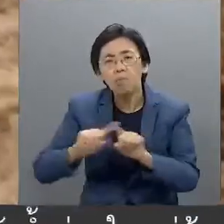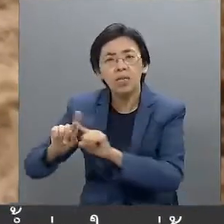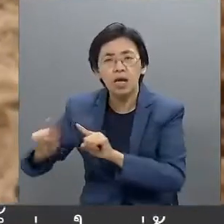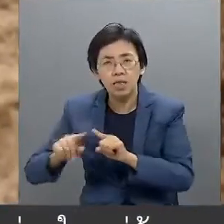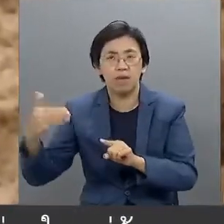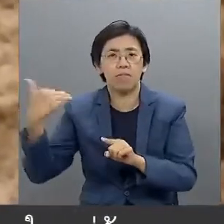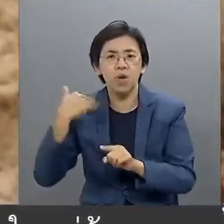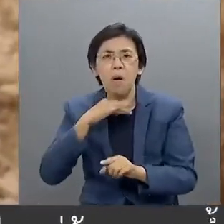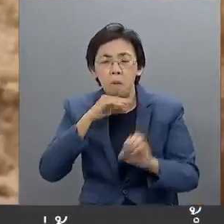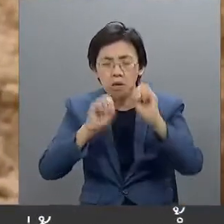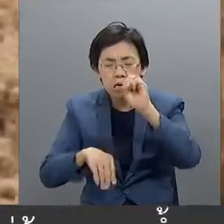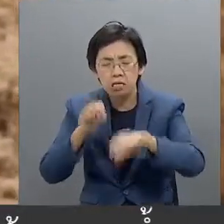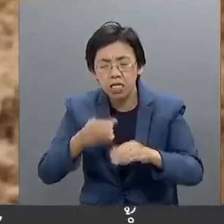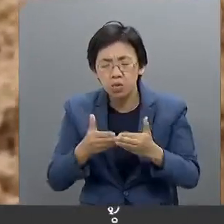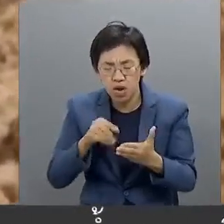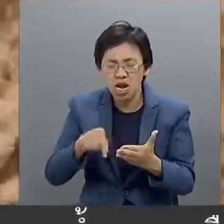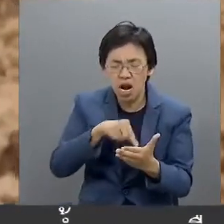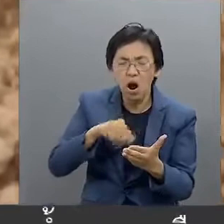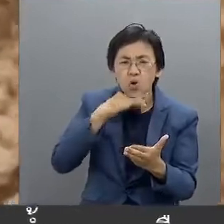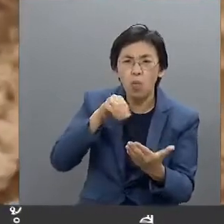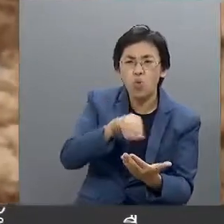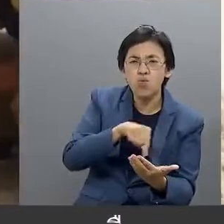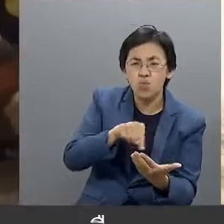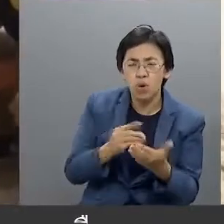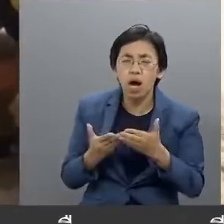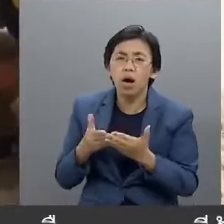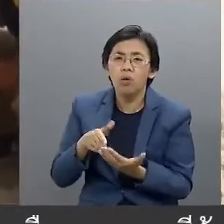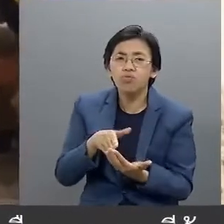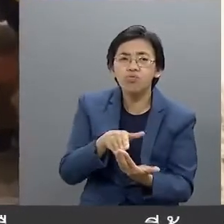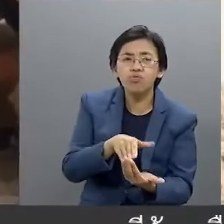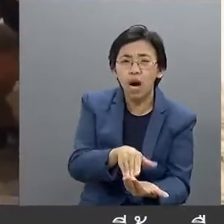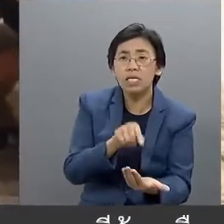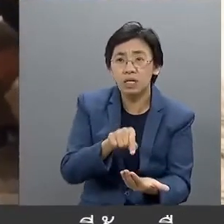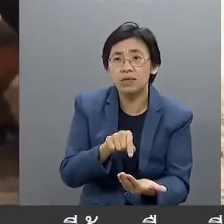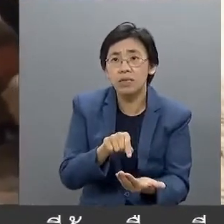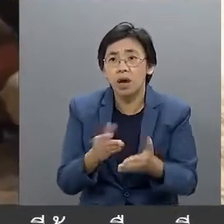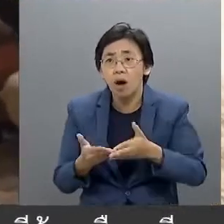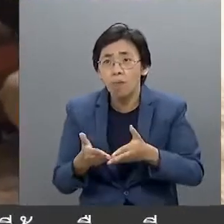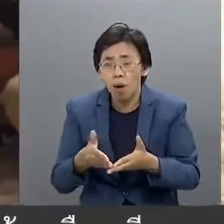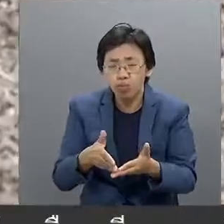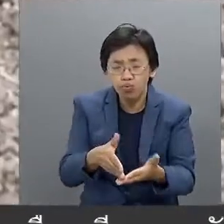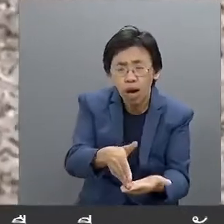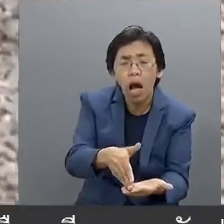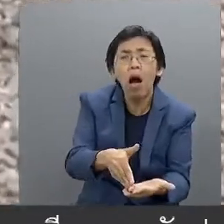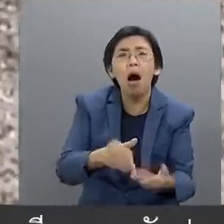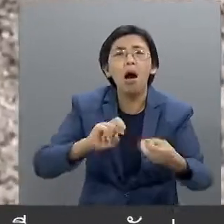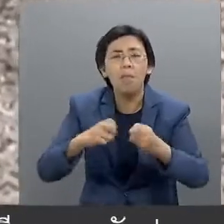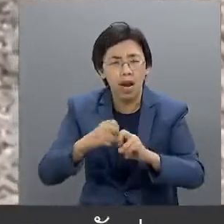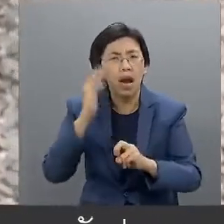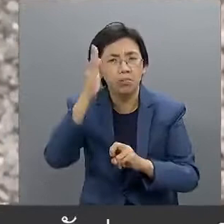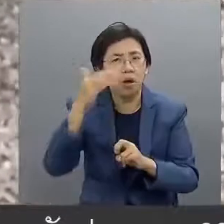จะติดอยู่ในเรือรวมทั้งที่จมไปใต้ทะเลลึกซึ่งก็อาจจะส่งผลระยะยาวตามมาในภายหลังค่ะ